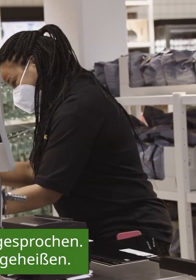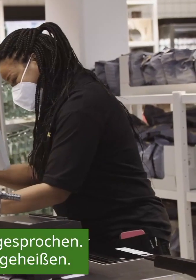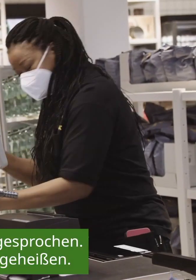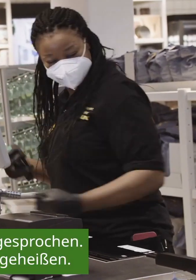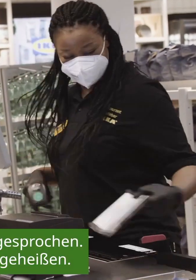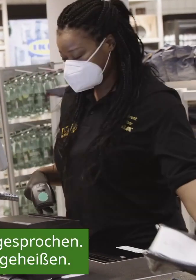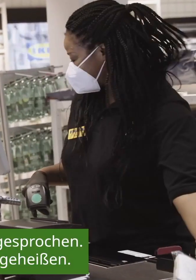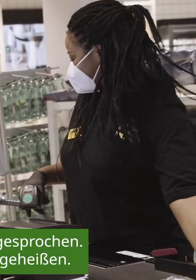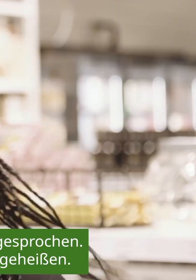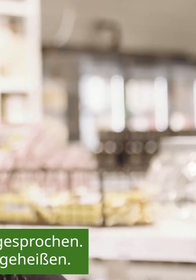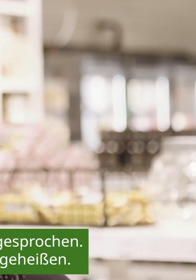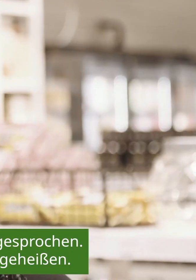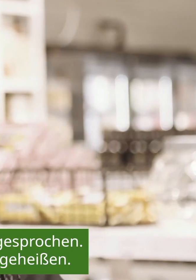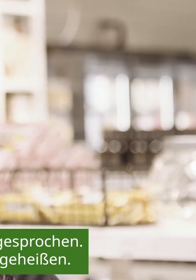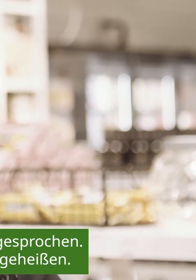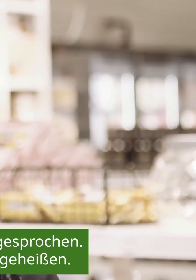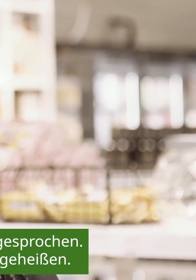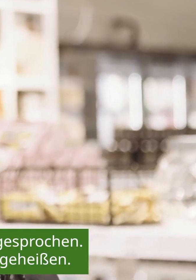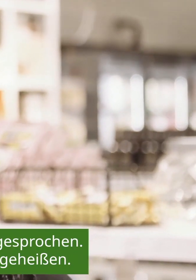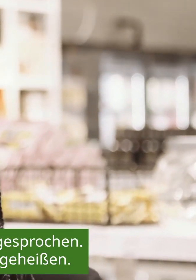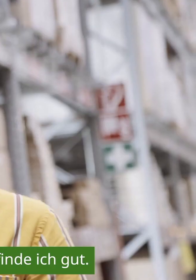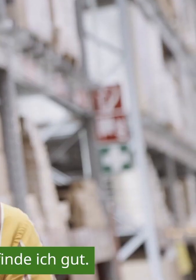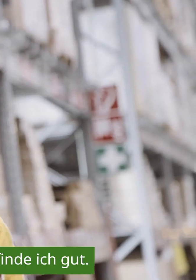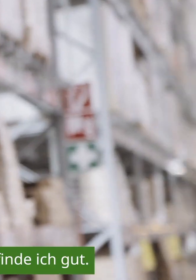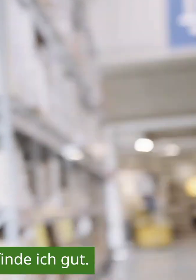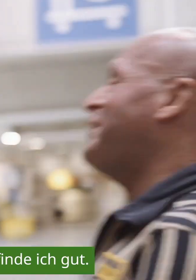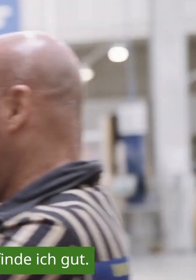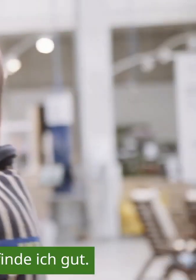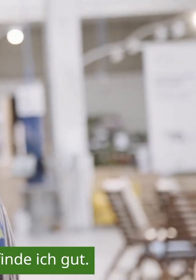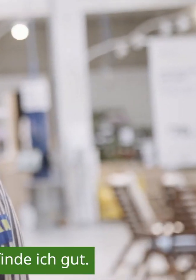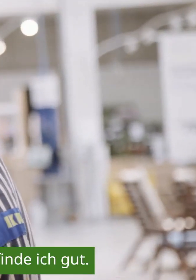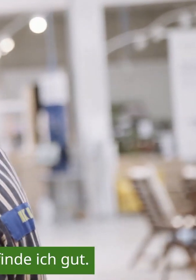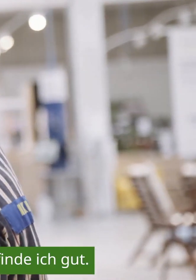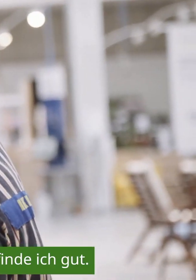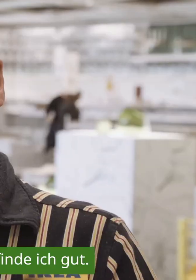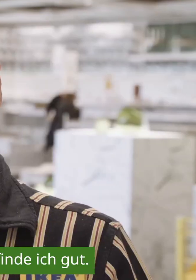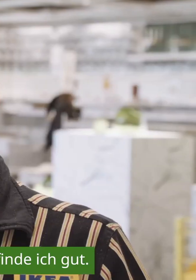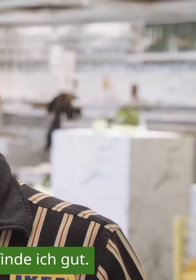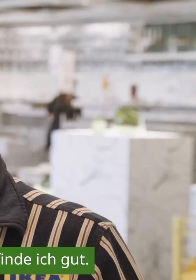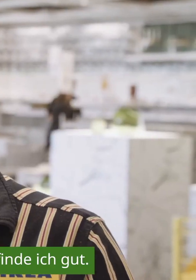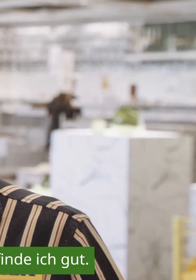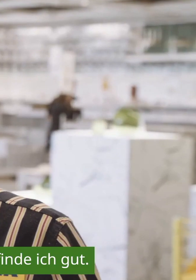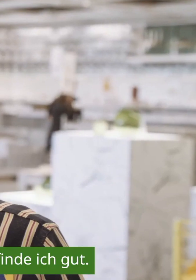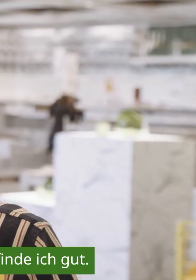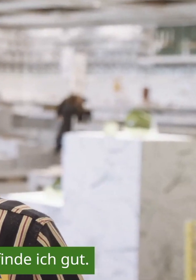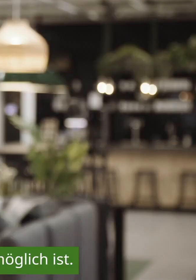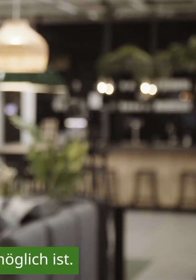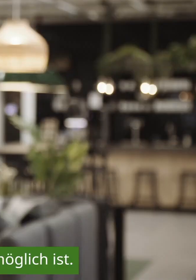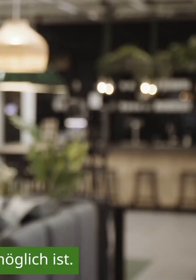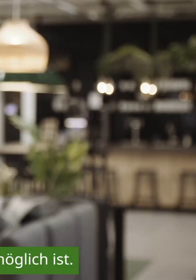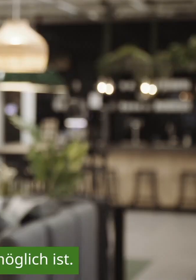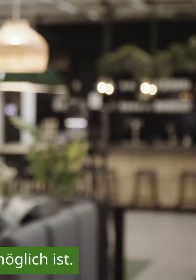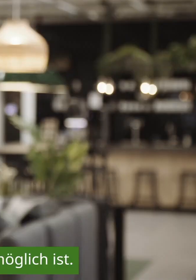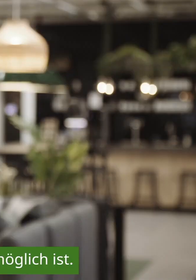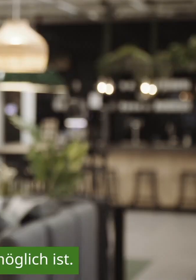I was not speaking the language and everybody welcomed me. Die helfen mir alles zusammen. Das ist gut, ja. Bei IKEA